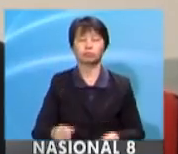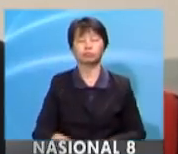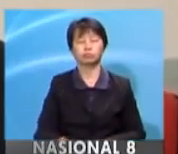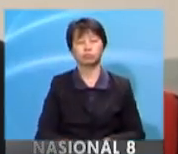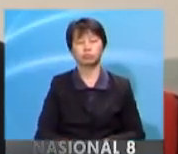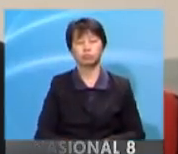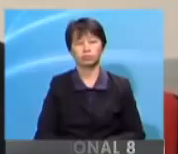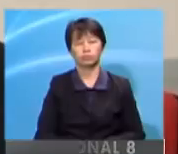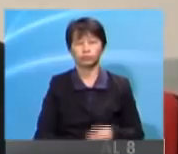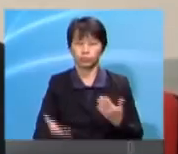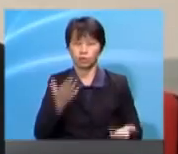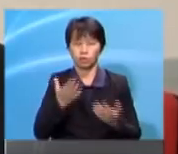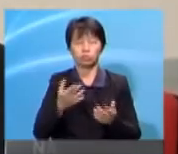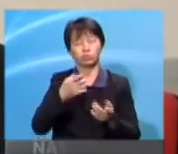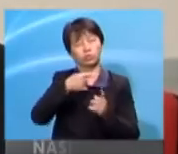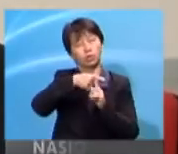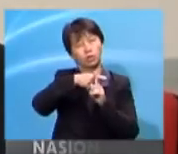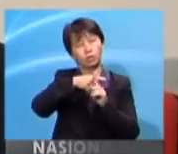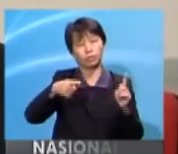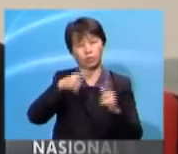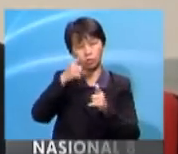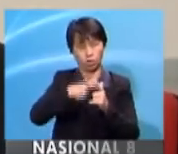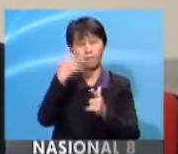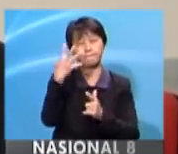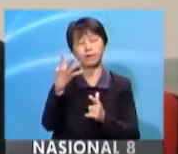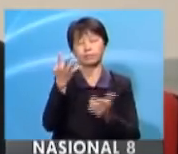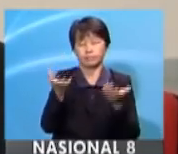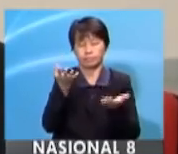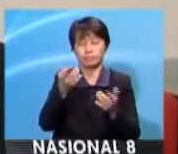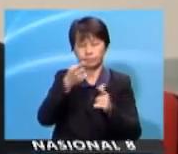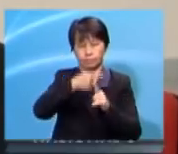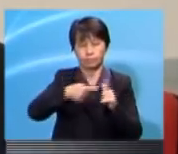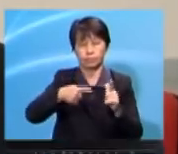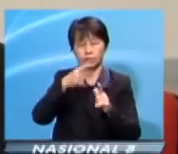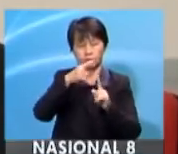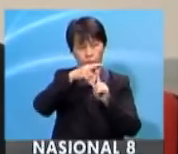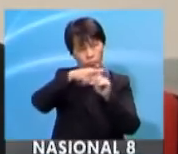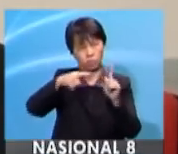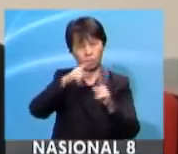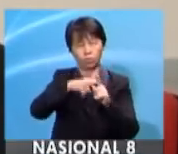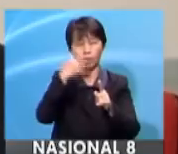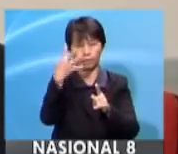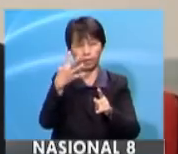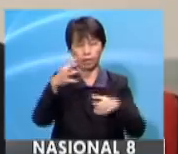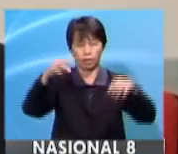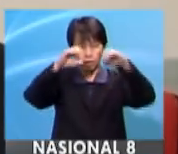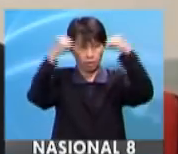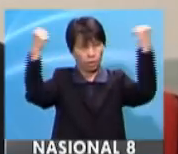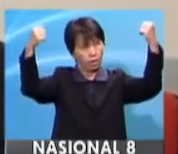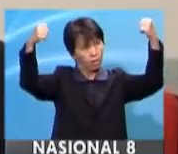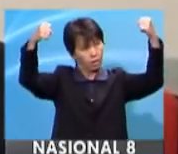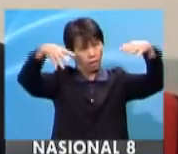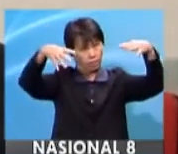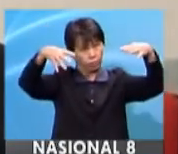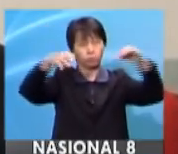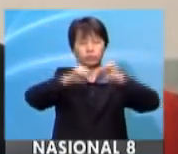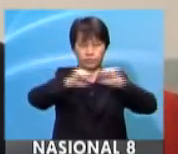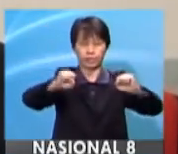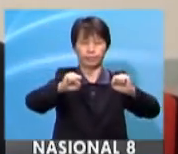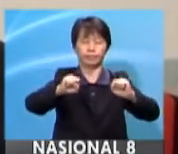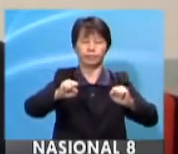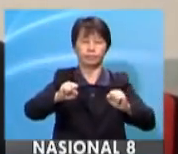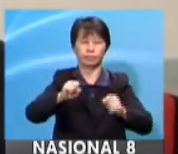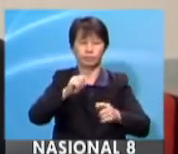kemungkinan pertengahan April lampu Insyaallah akan boleh siap walaupun target kita